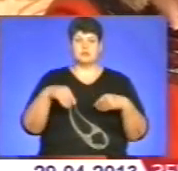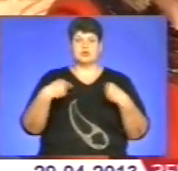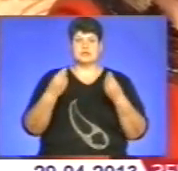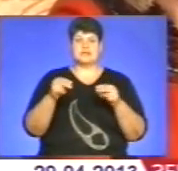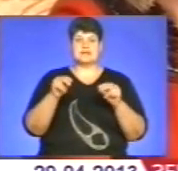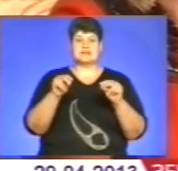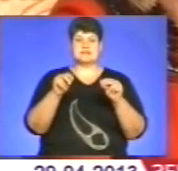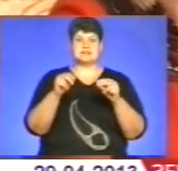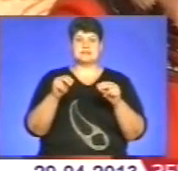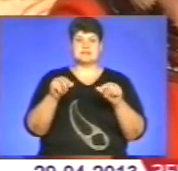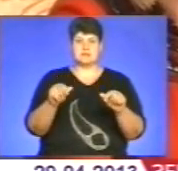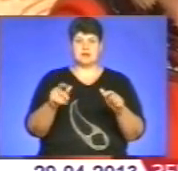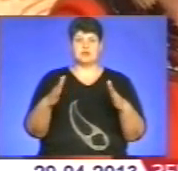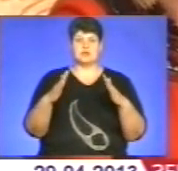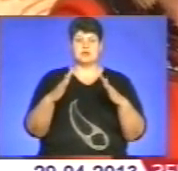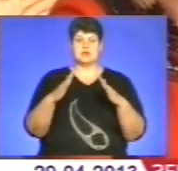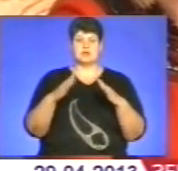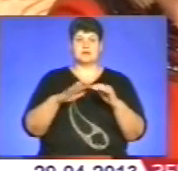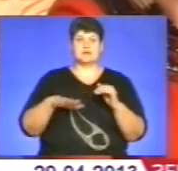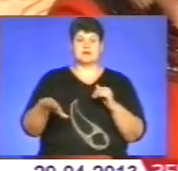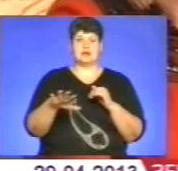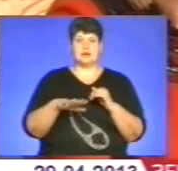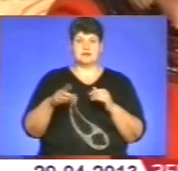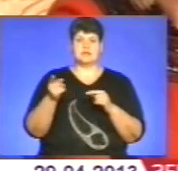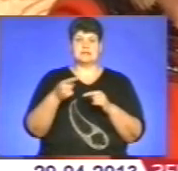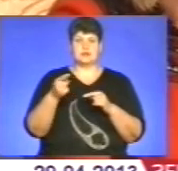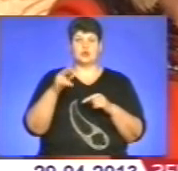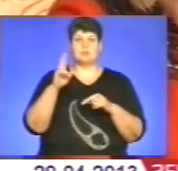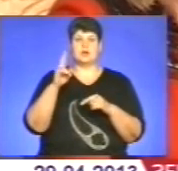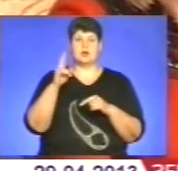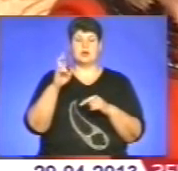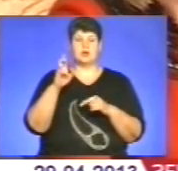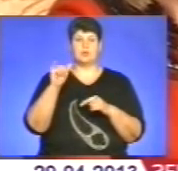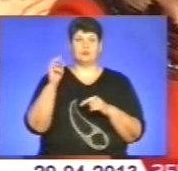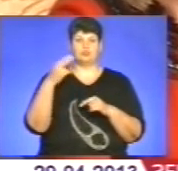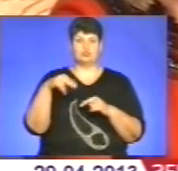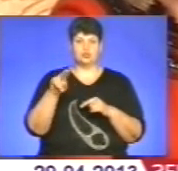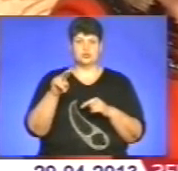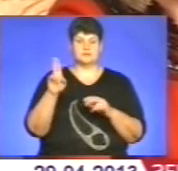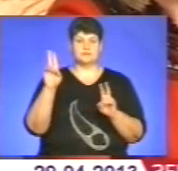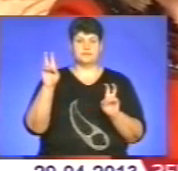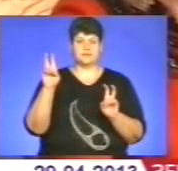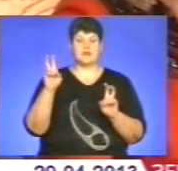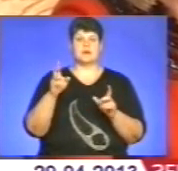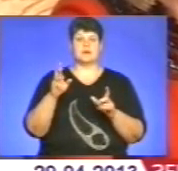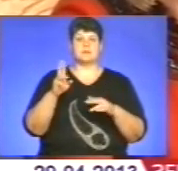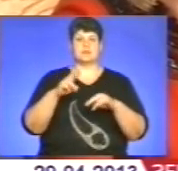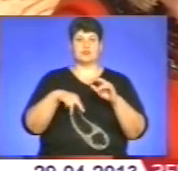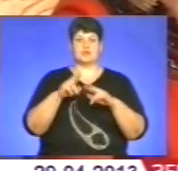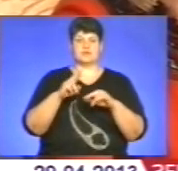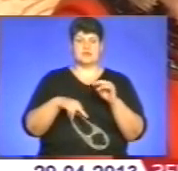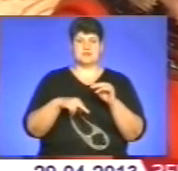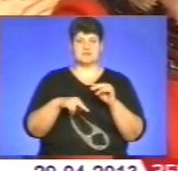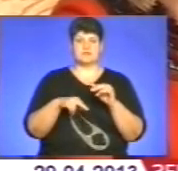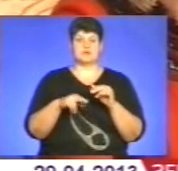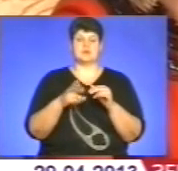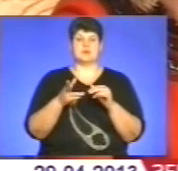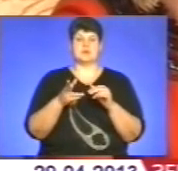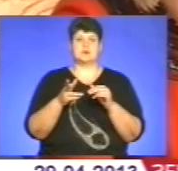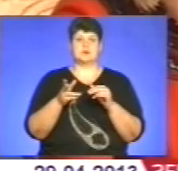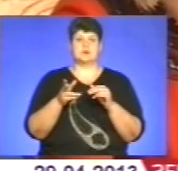земельної ділянки комунальному підприємству «Тернопільбудінвестзамовник» під будівництво закладу громадського